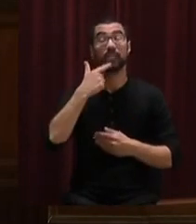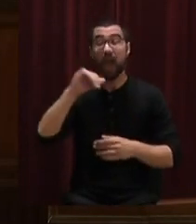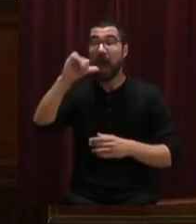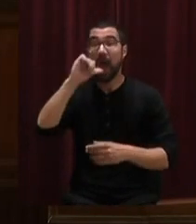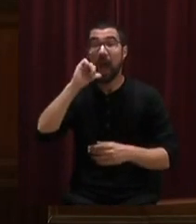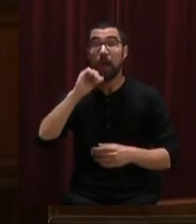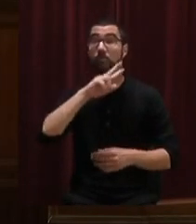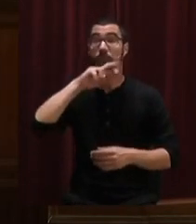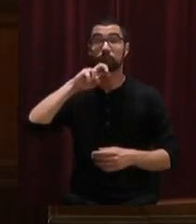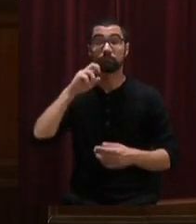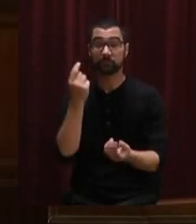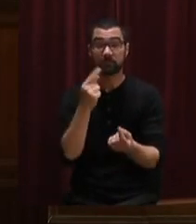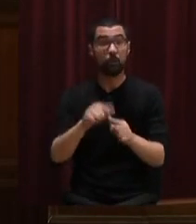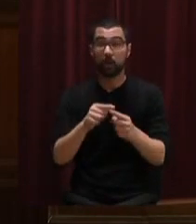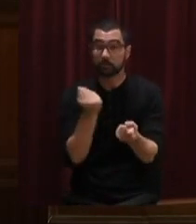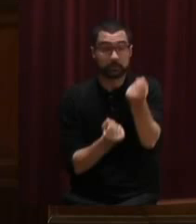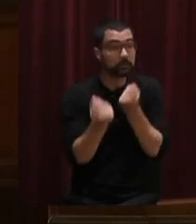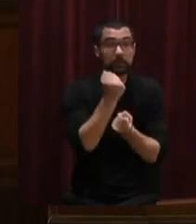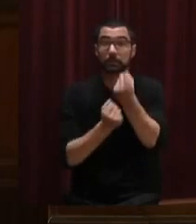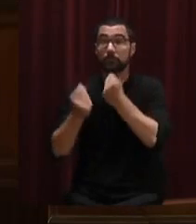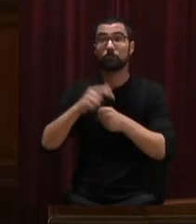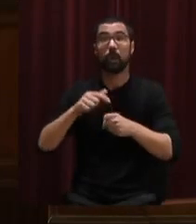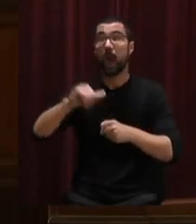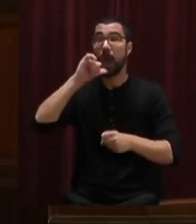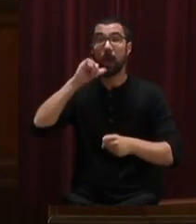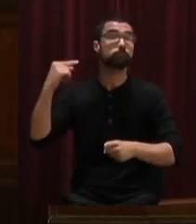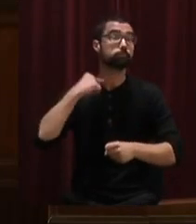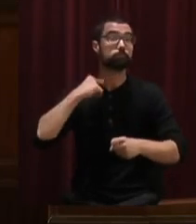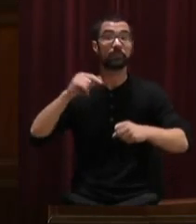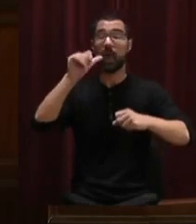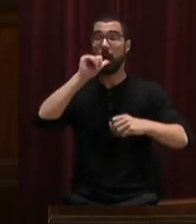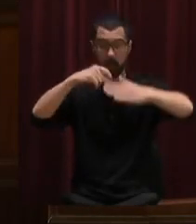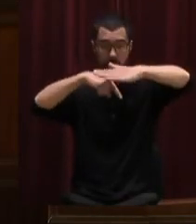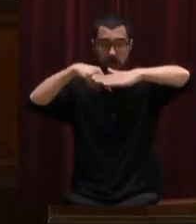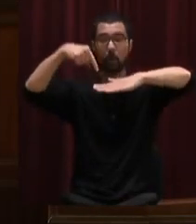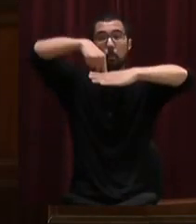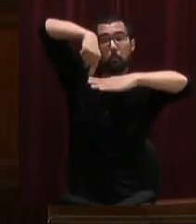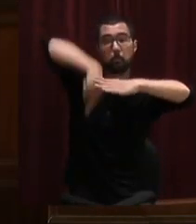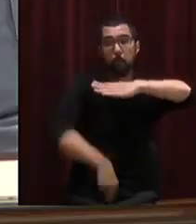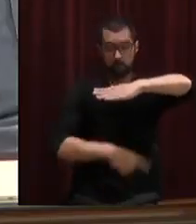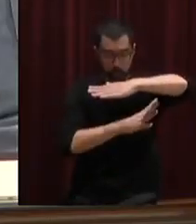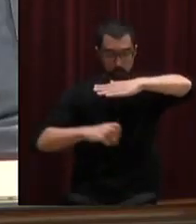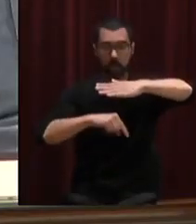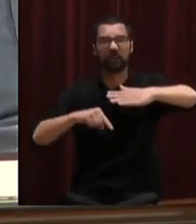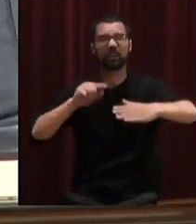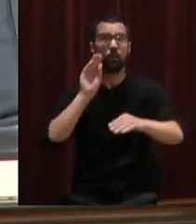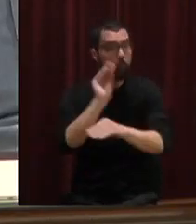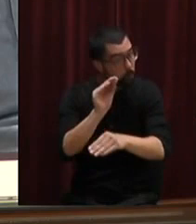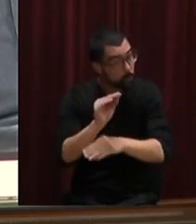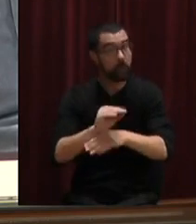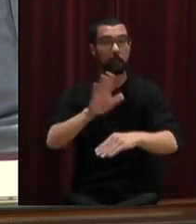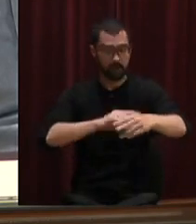cuidar-la. Ens impel·leix a adaptar-nos per protegir els nostres aqüífers, abocar menys amb depuradores que retornin l'aigua tractada al